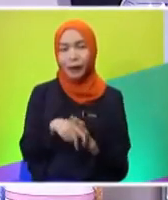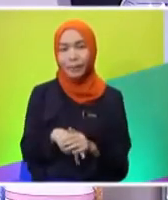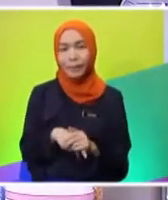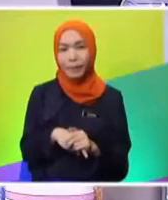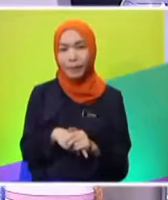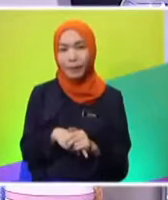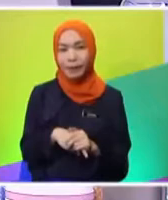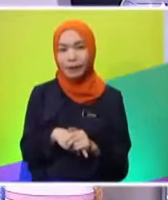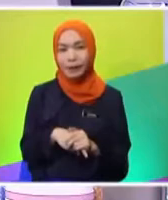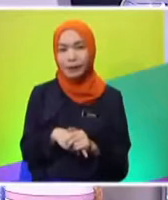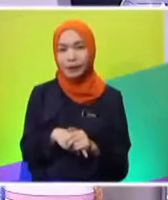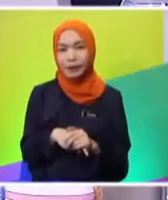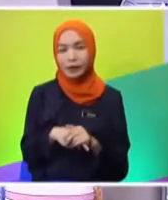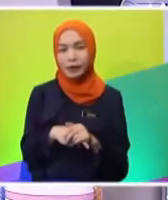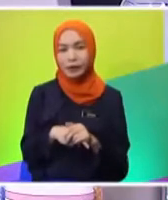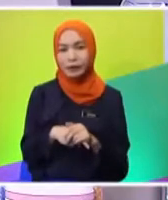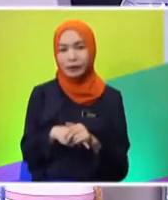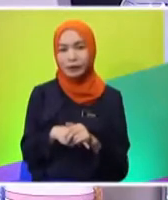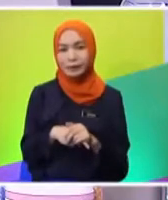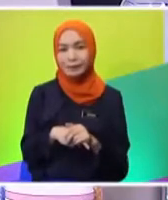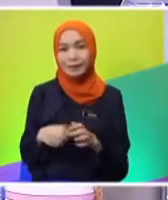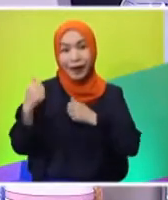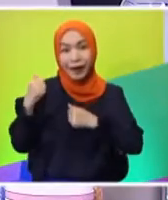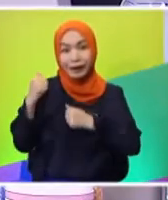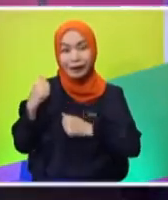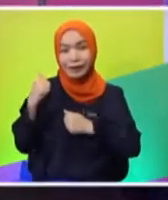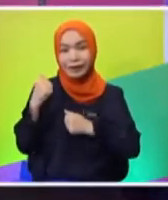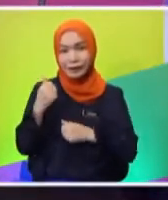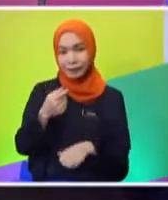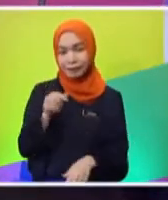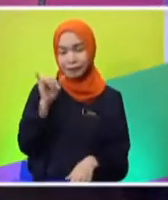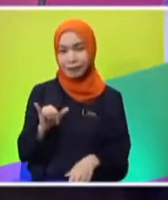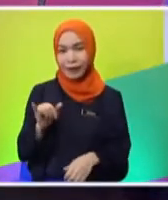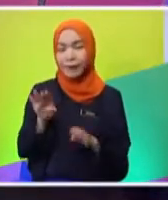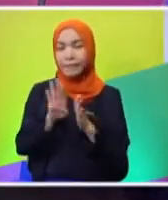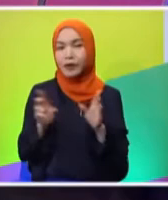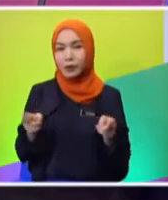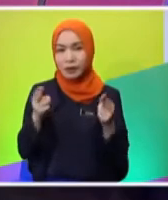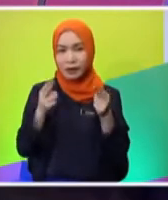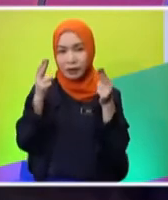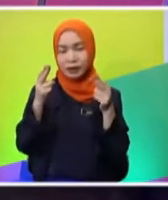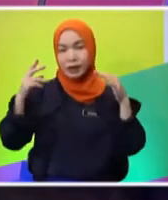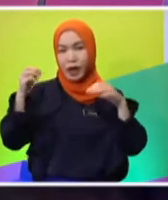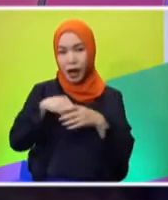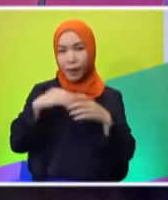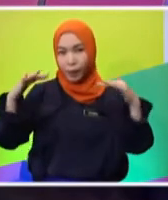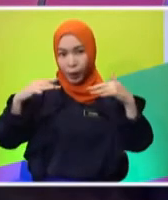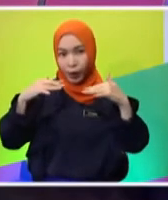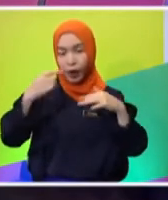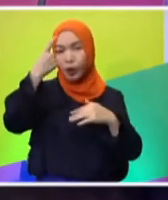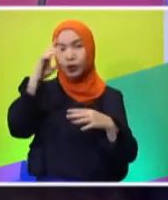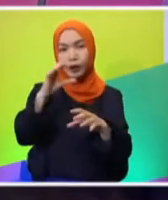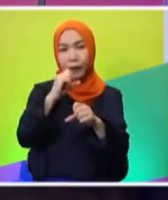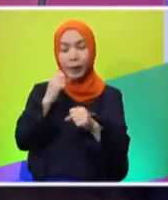terkorban dalam perjuangan untuk menuntut kemerdekaan dan secara tak langsung juga kita dapat melihat